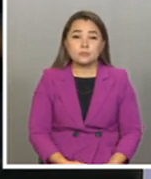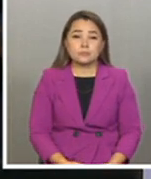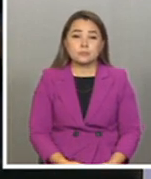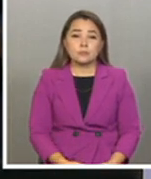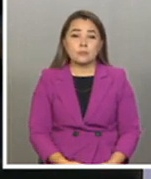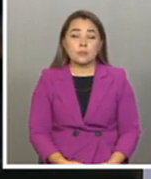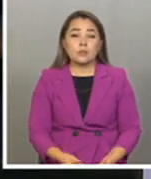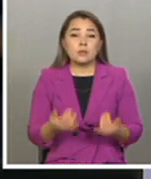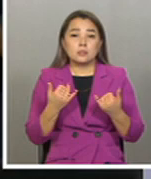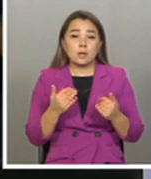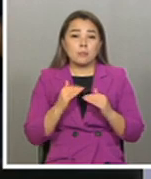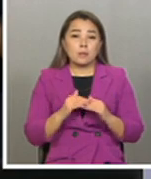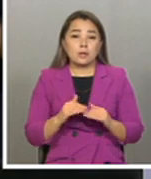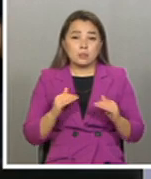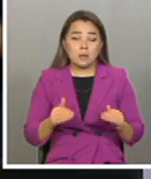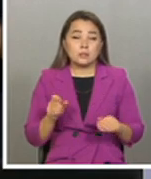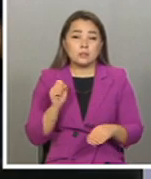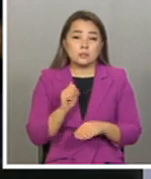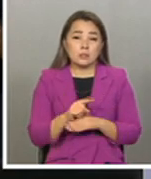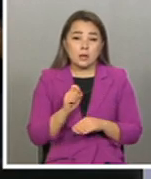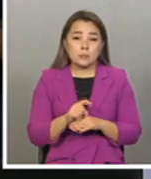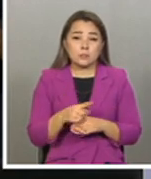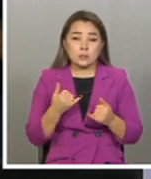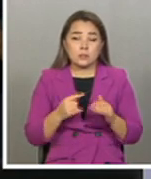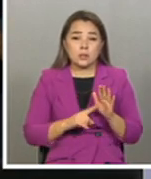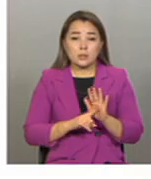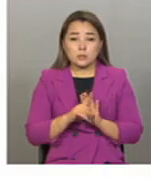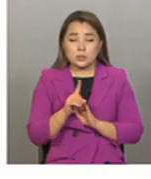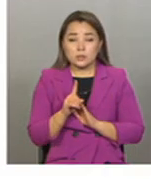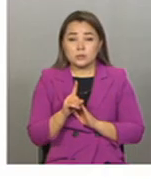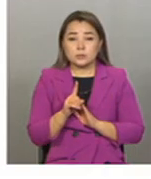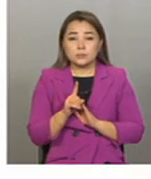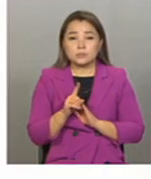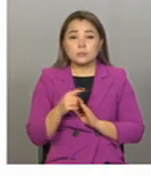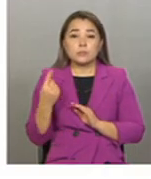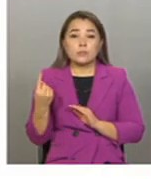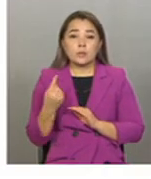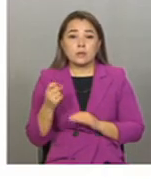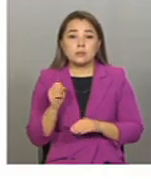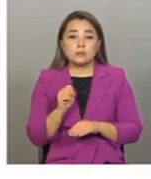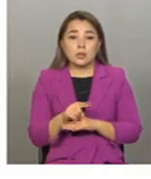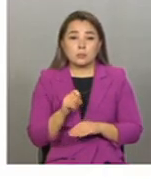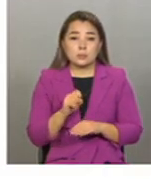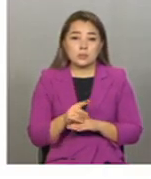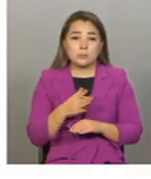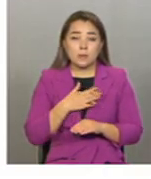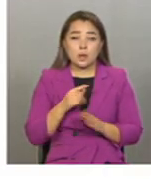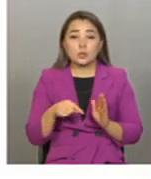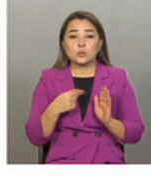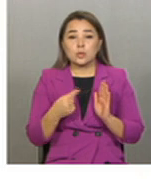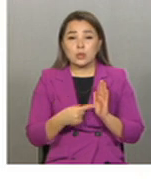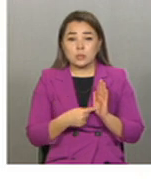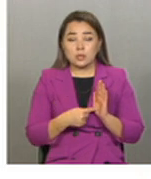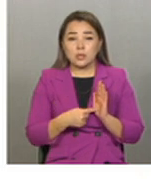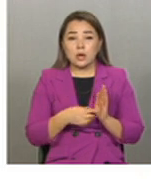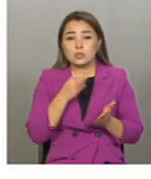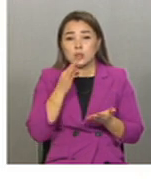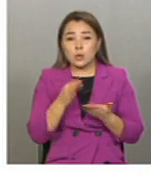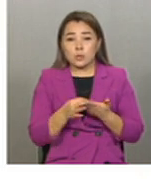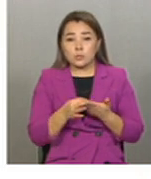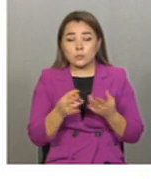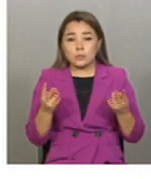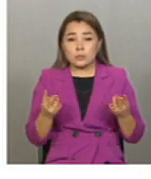Енді балалар, тапсырмаларымызға көшейік. Бірінші тапсырма – сұрақтарға жауап